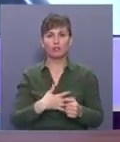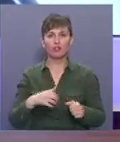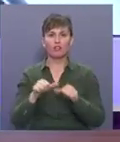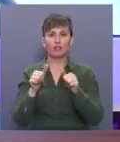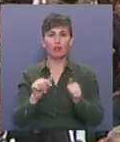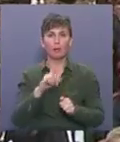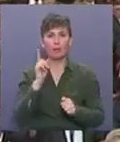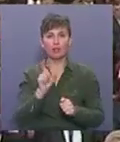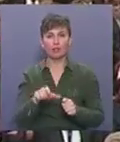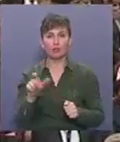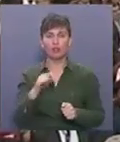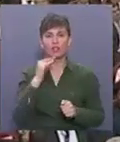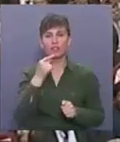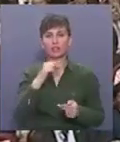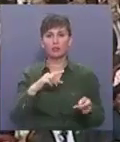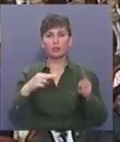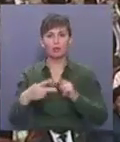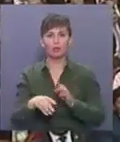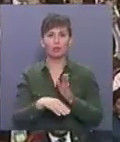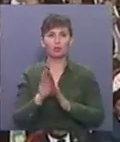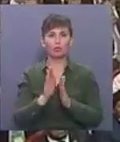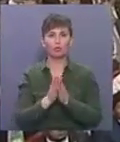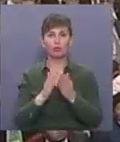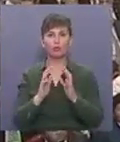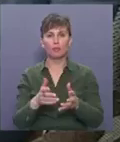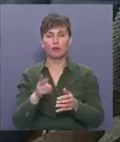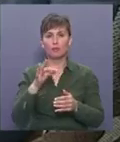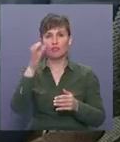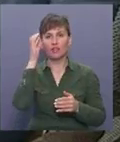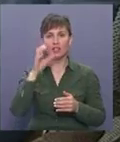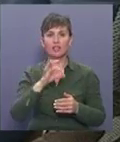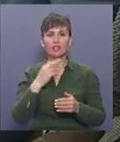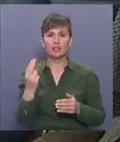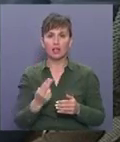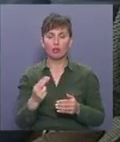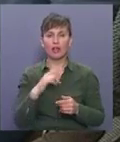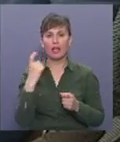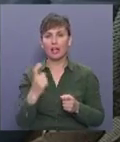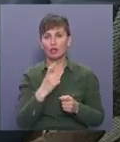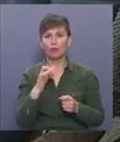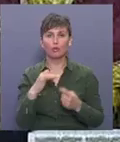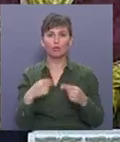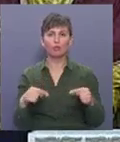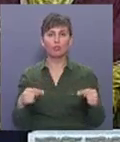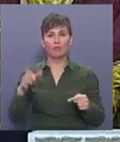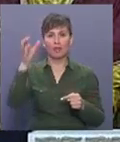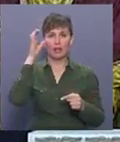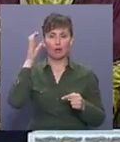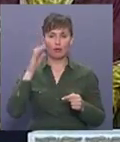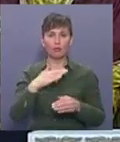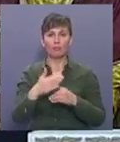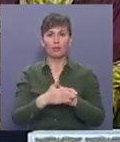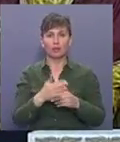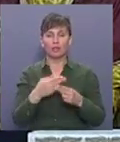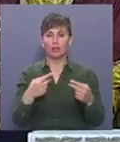молодежного сознания. На казахский язык переведут лучшие учебники мира по философии, социологии, экономике и другим наукам. Перед АНК